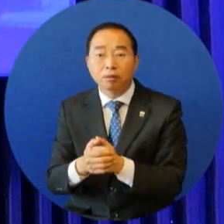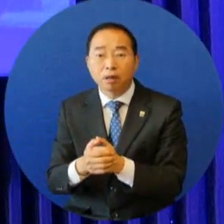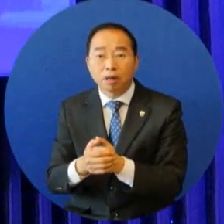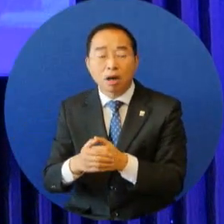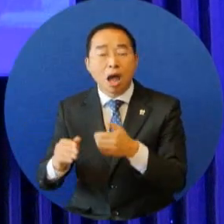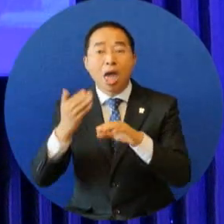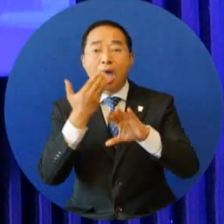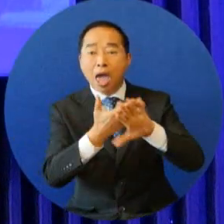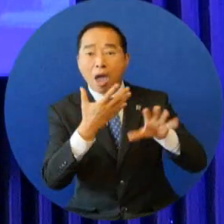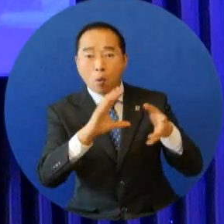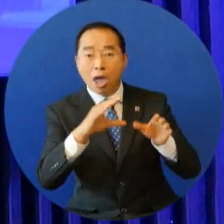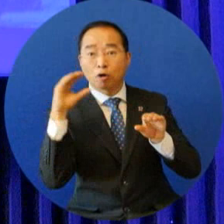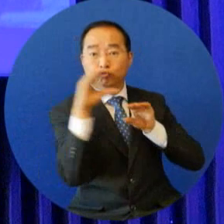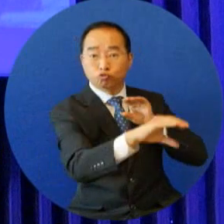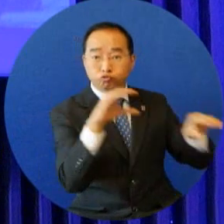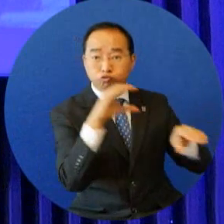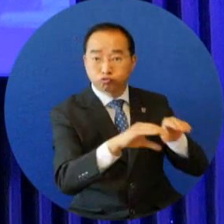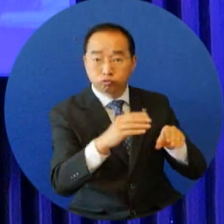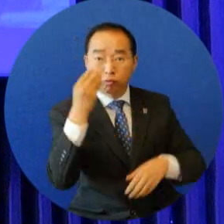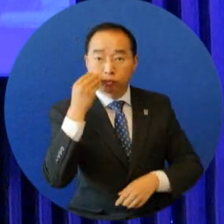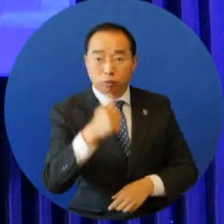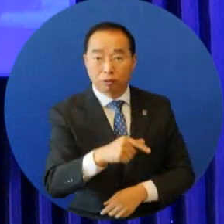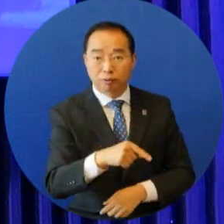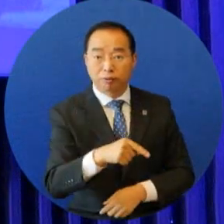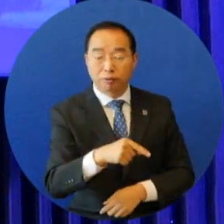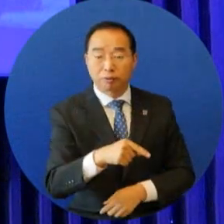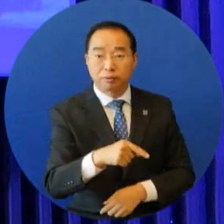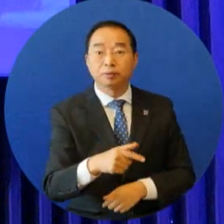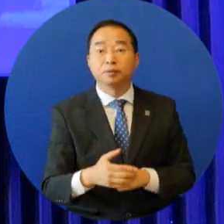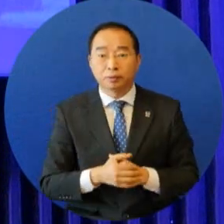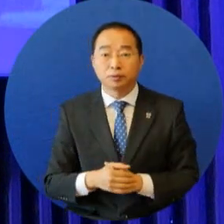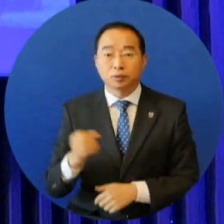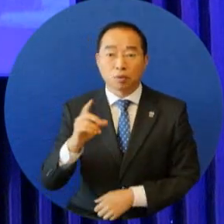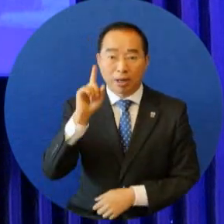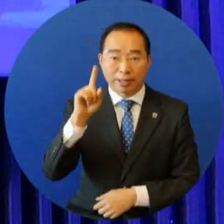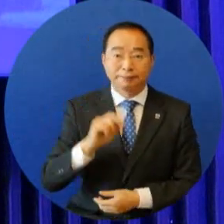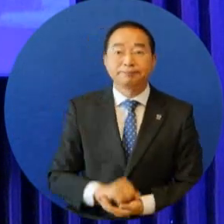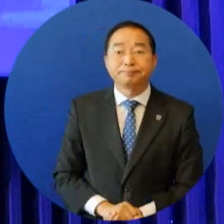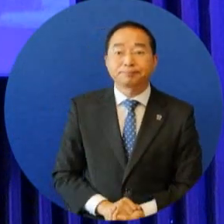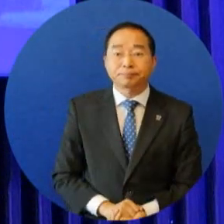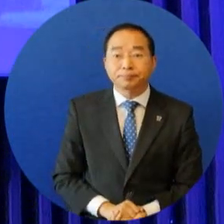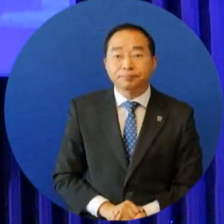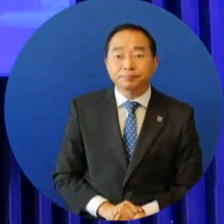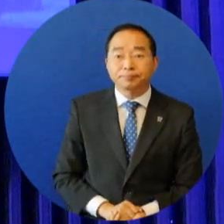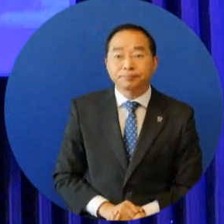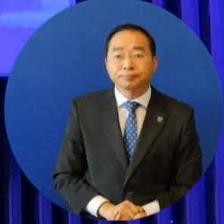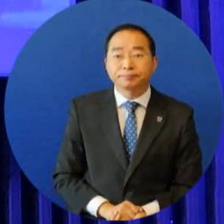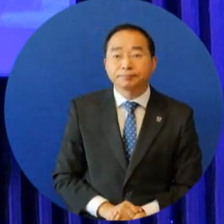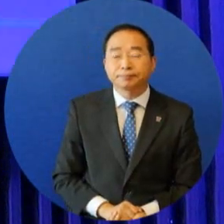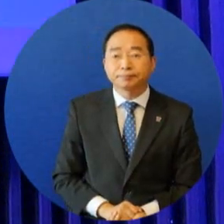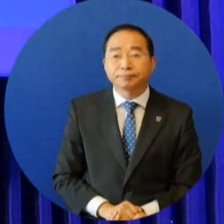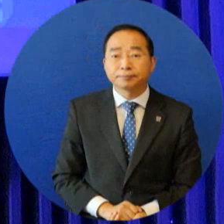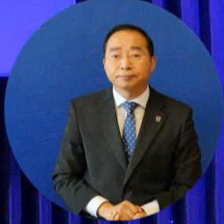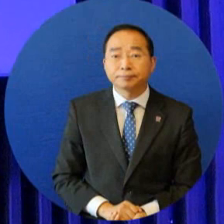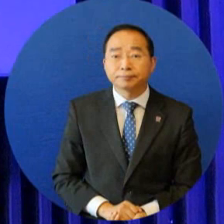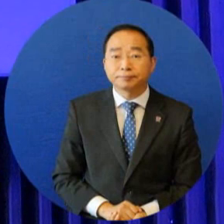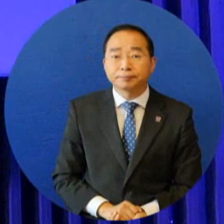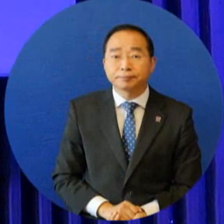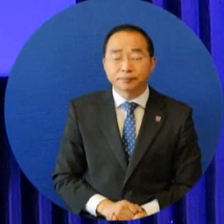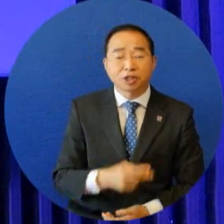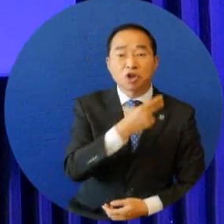건설과 더불어서 해외 투자가 활성화되는 거죠. 그리고 또 하나